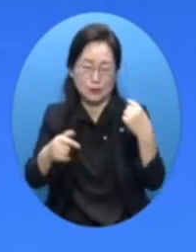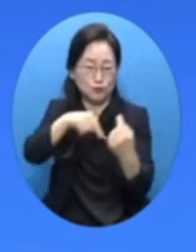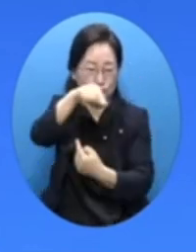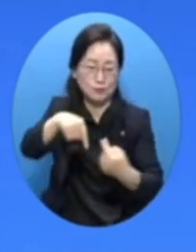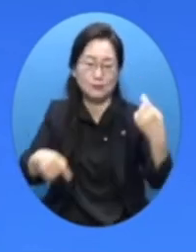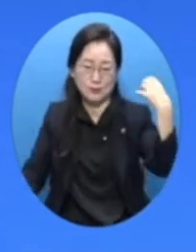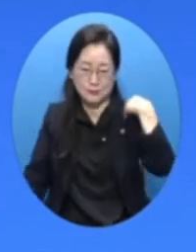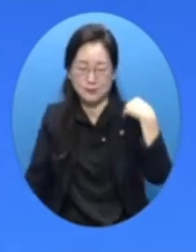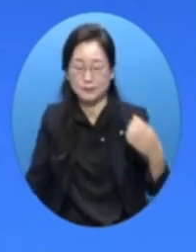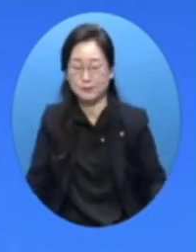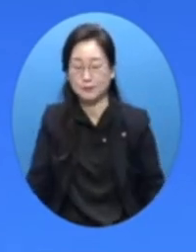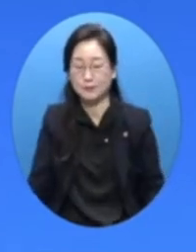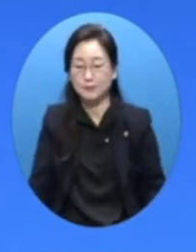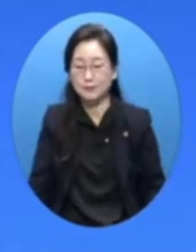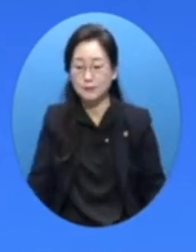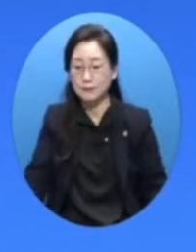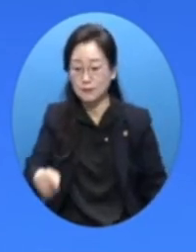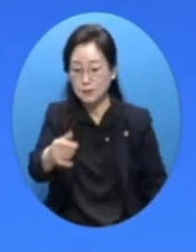이 아이들이